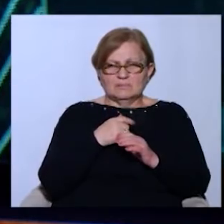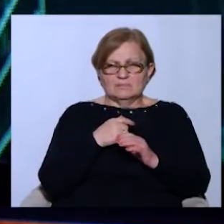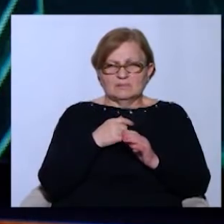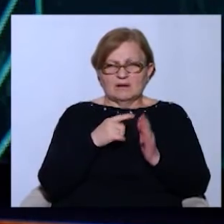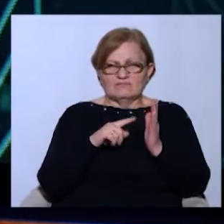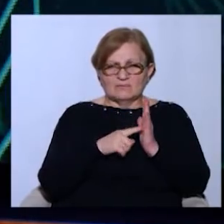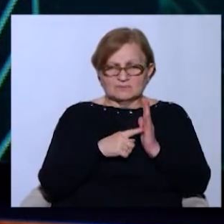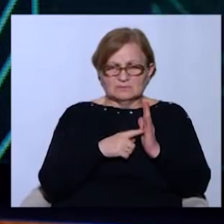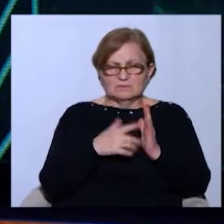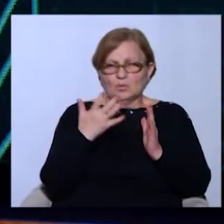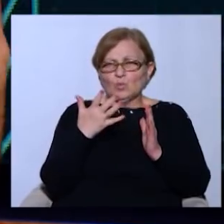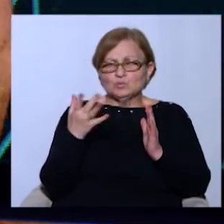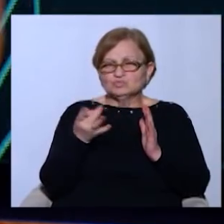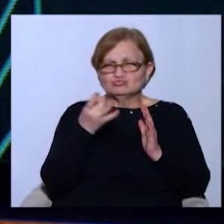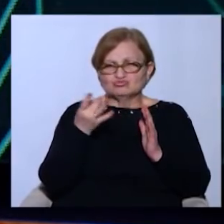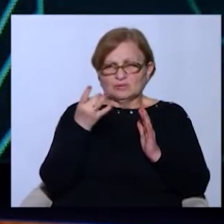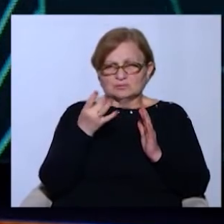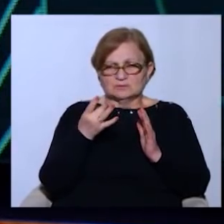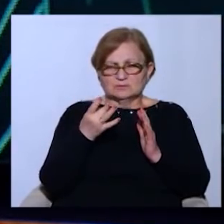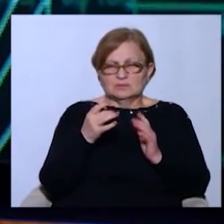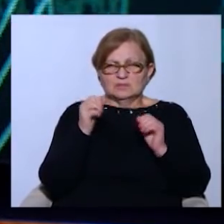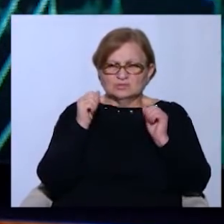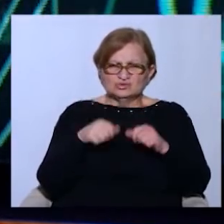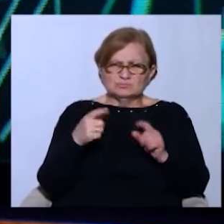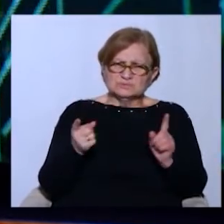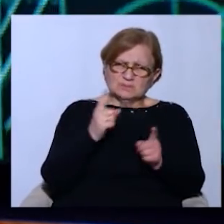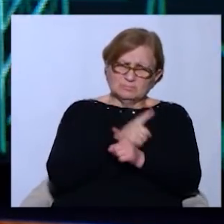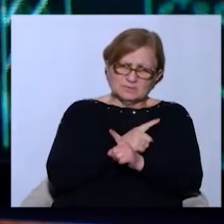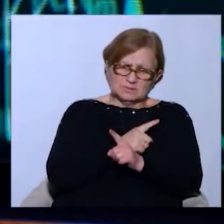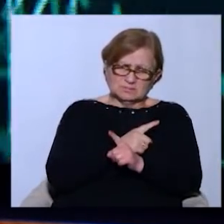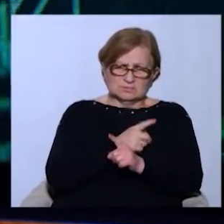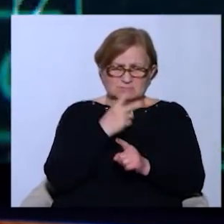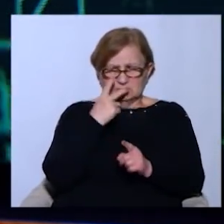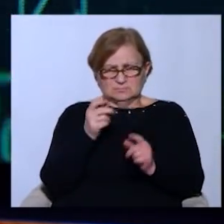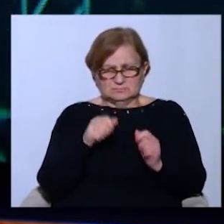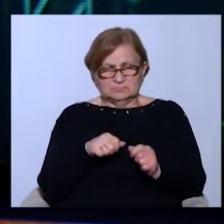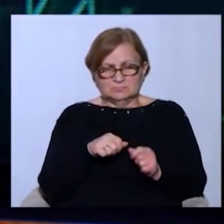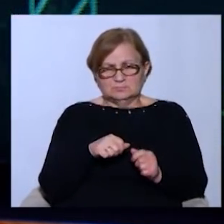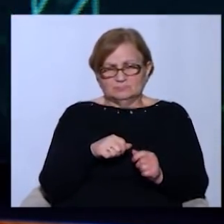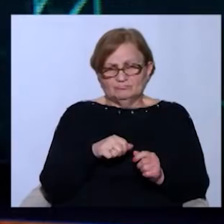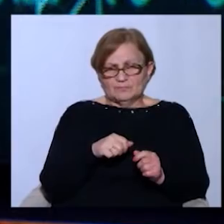ავიღო 5 ჯერ. შემიძლია პირიქითაც დავწერო, როგორც ნახეთ